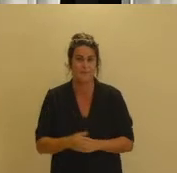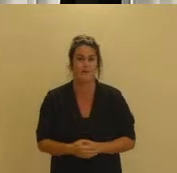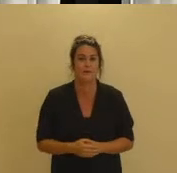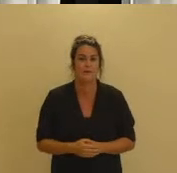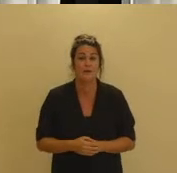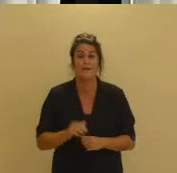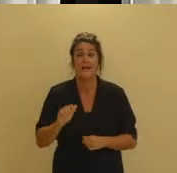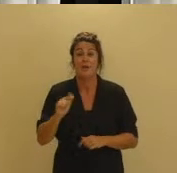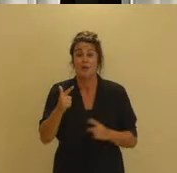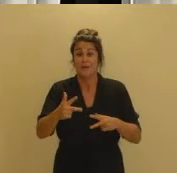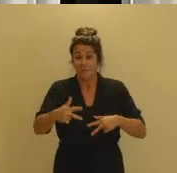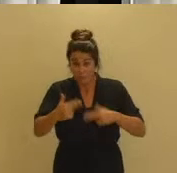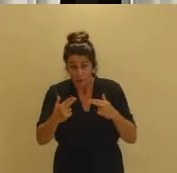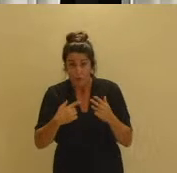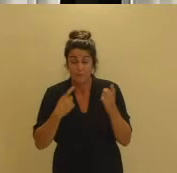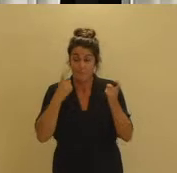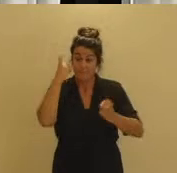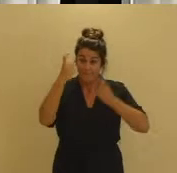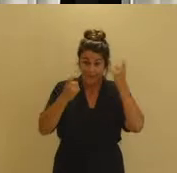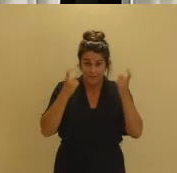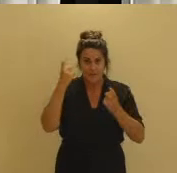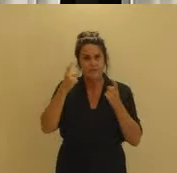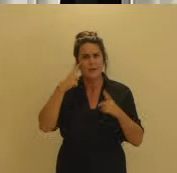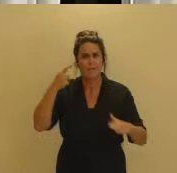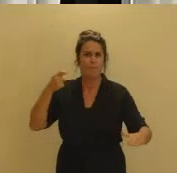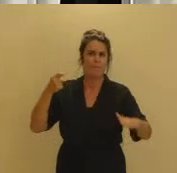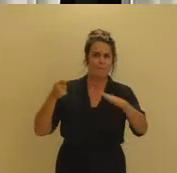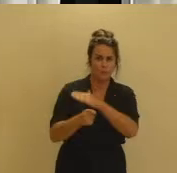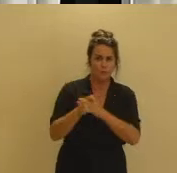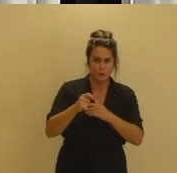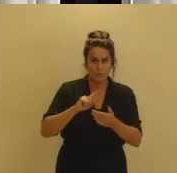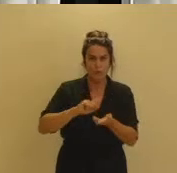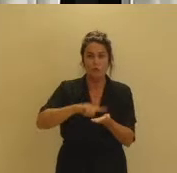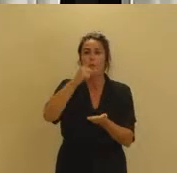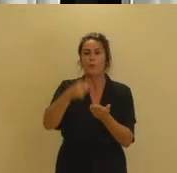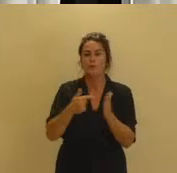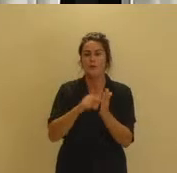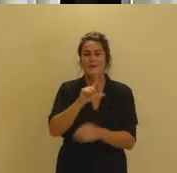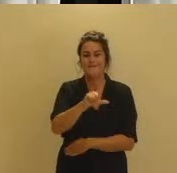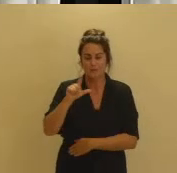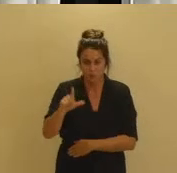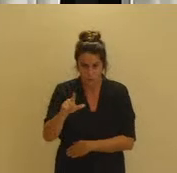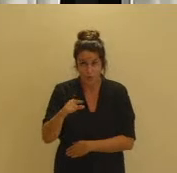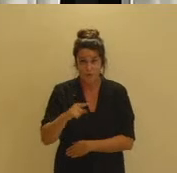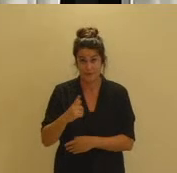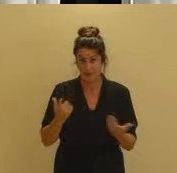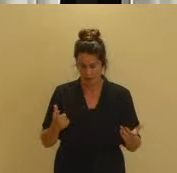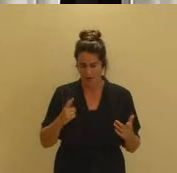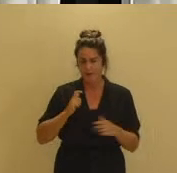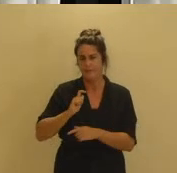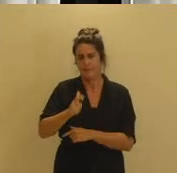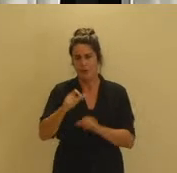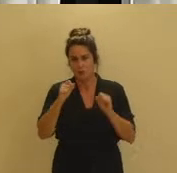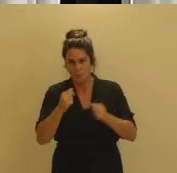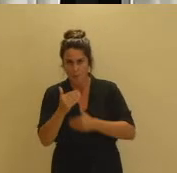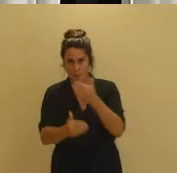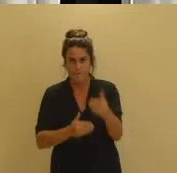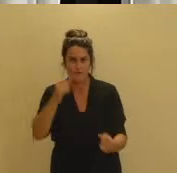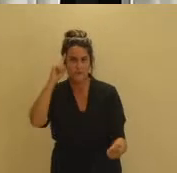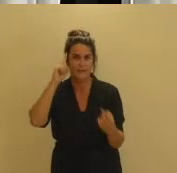deuxième temps à prévoir des financements inscrits dans le budget d'investissement 2022. Et cette démarche nous permettra d'avancer sur cette